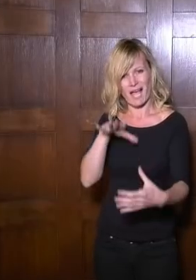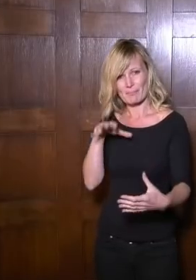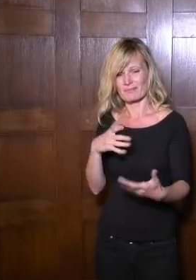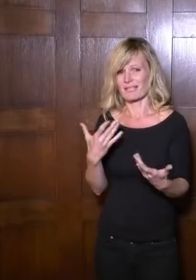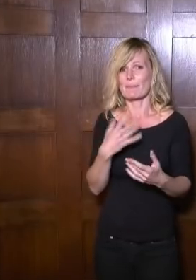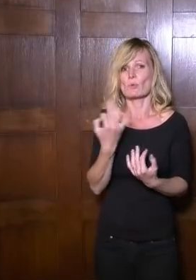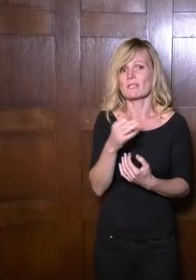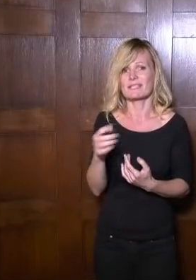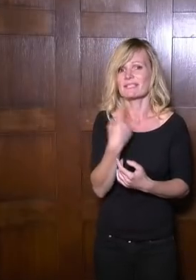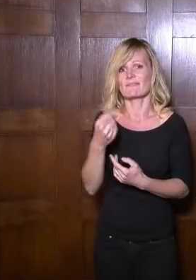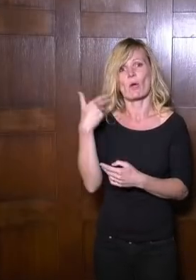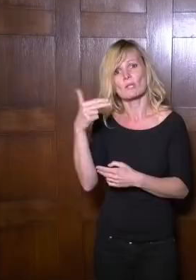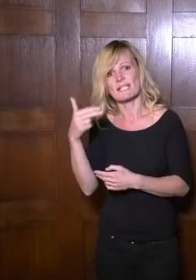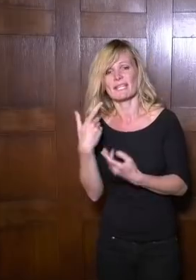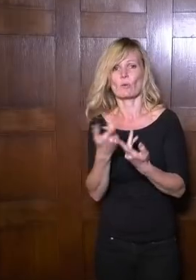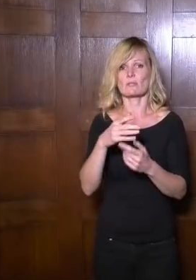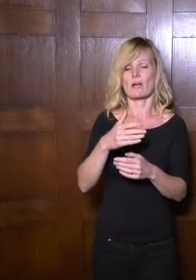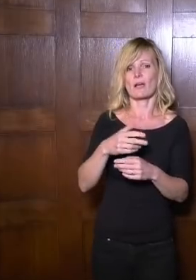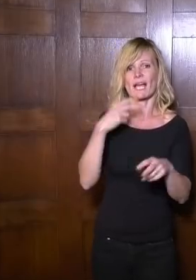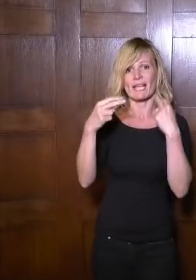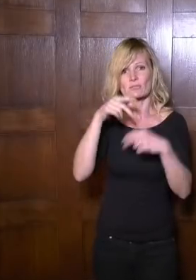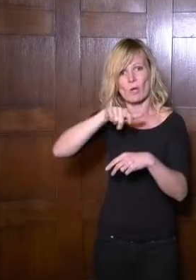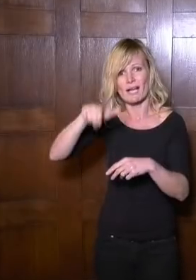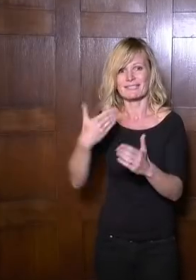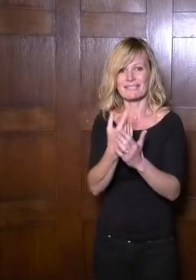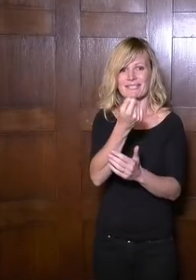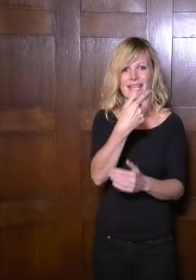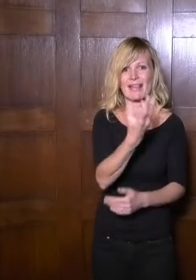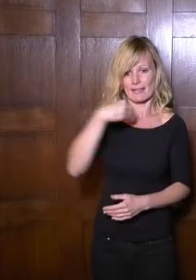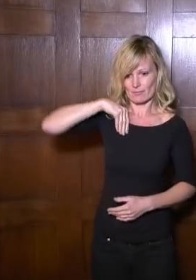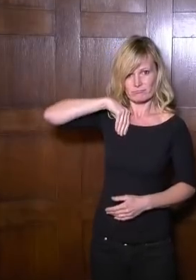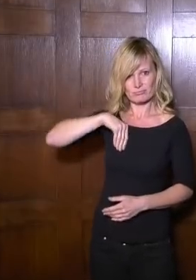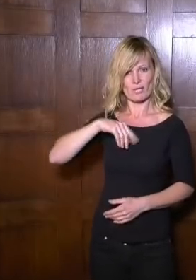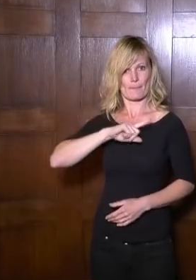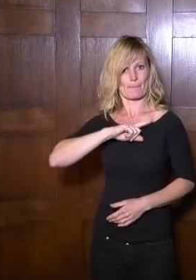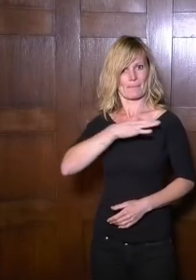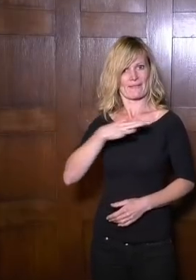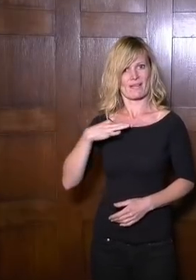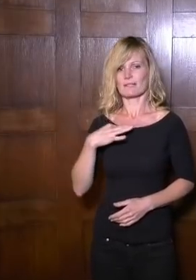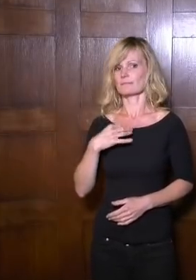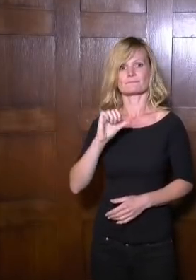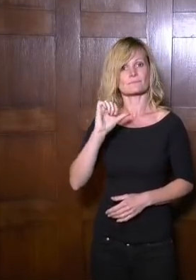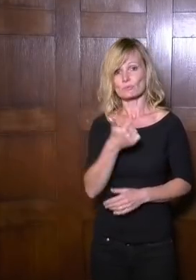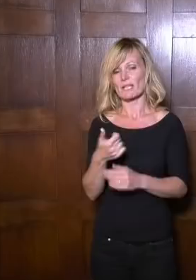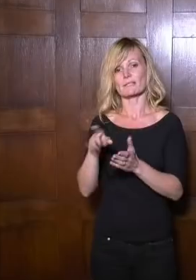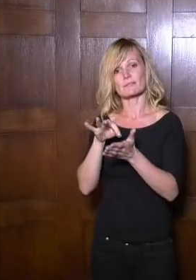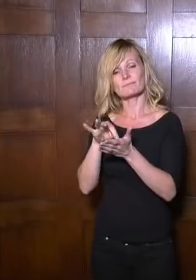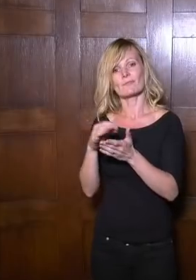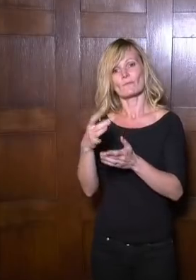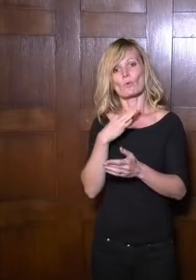oder Hoteliers dieses Geld uns in die eigene Tasche stecken. Erst brauchen wir es zum Amortisieren und danach für eine gerechte